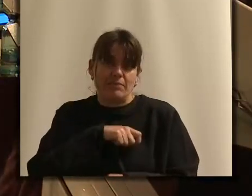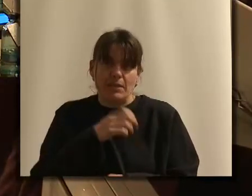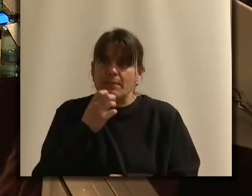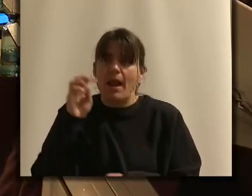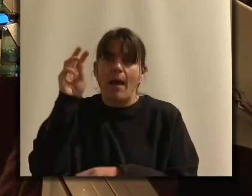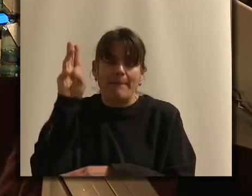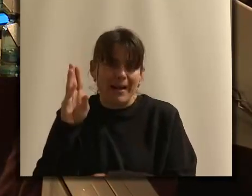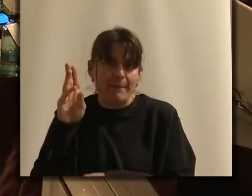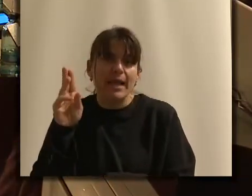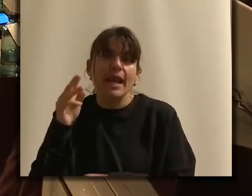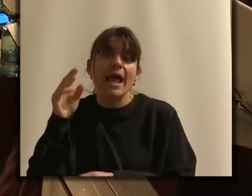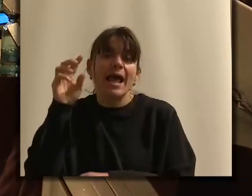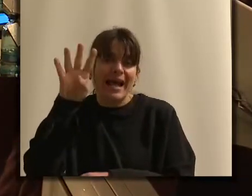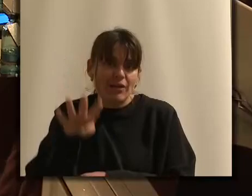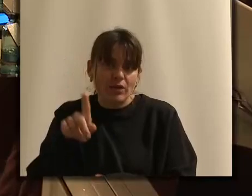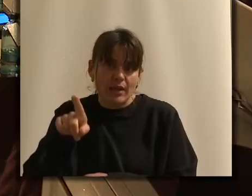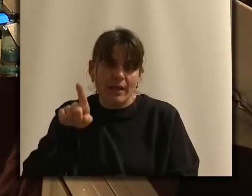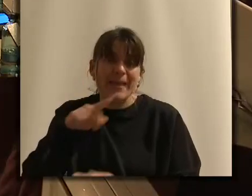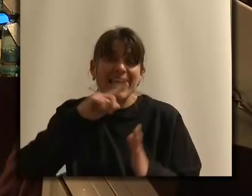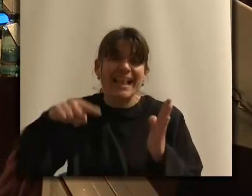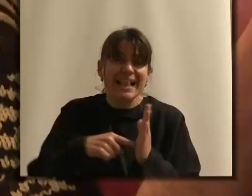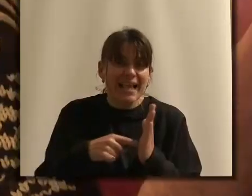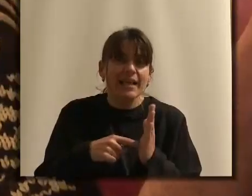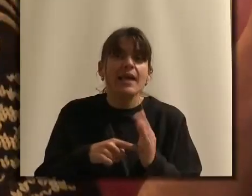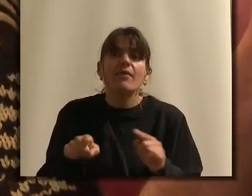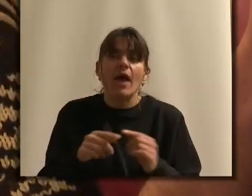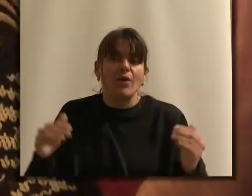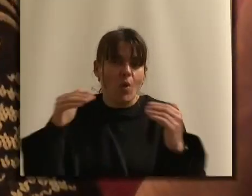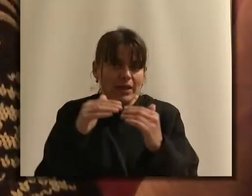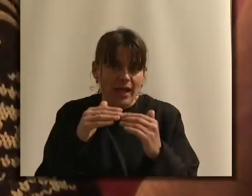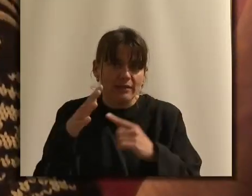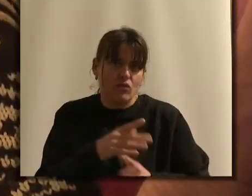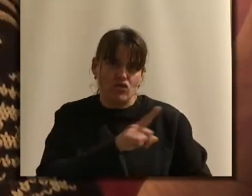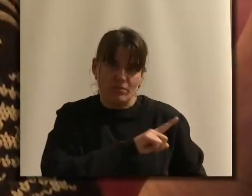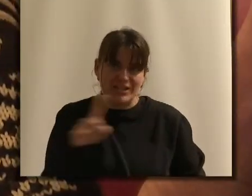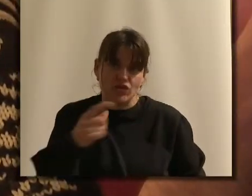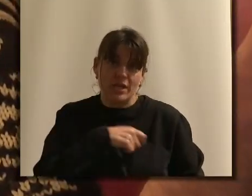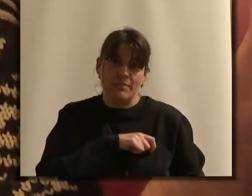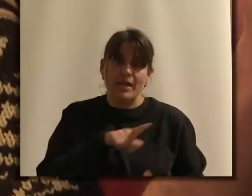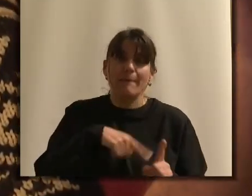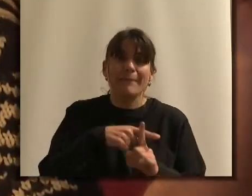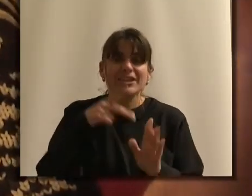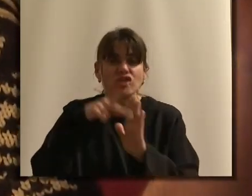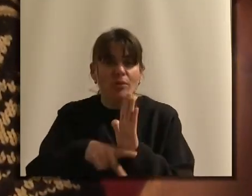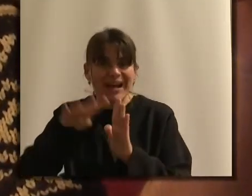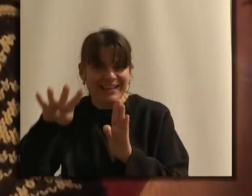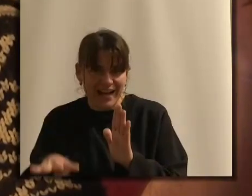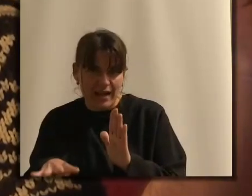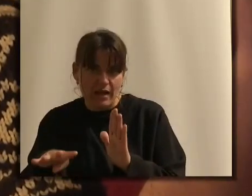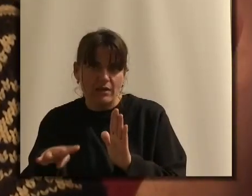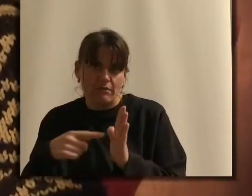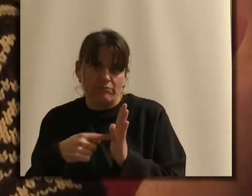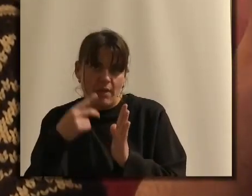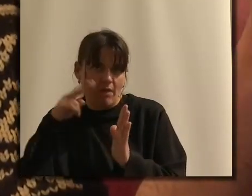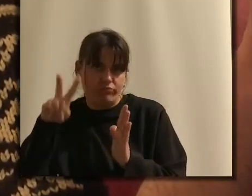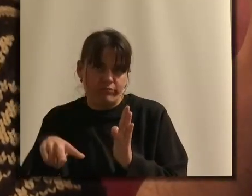el Parlament de Catalunya, la Llei d'Igualtat de Tracte i No Discriminació, tant a nivell de l'Estat espanyol com la norma catalana ja reflecteix i legisla